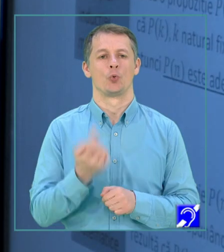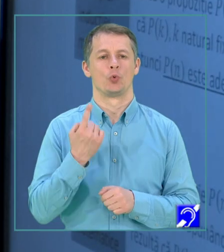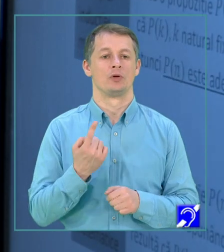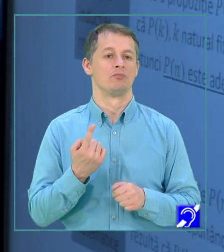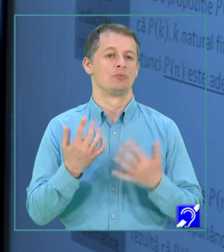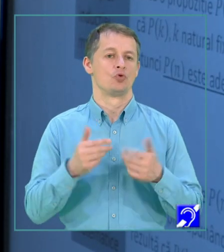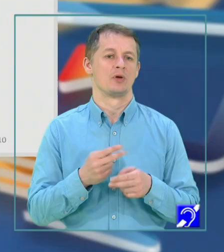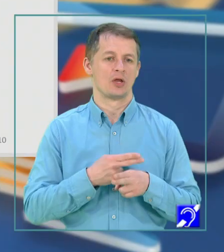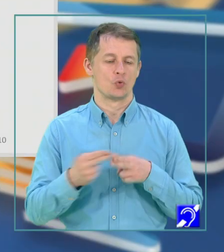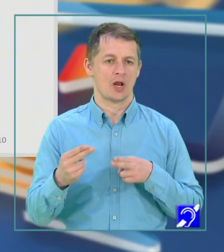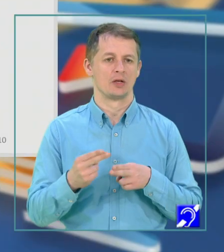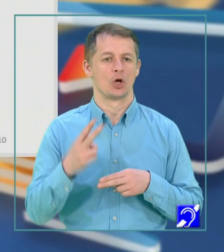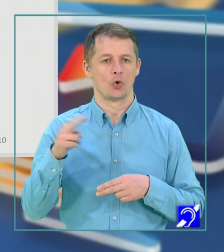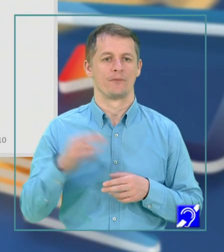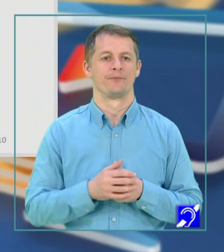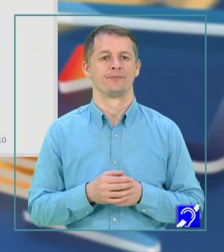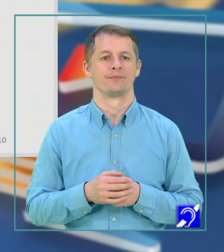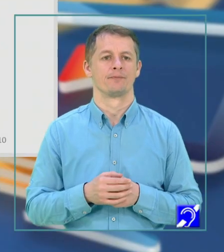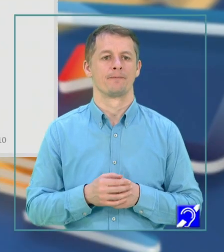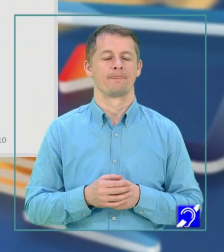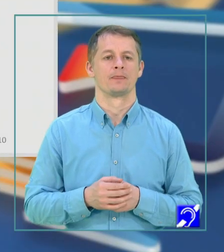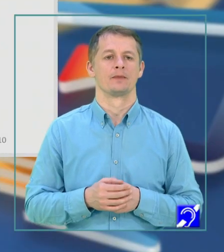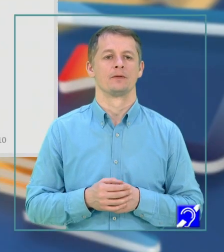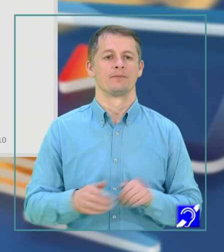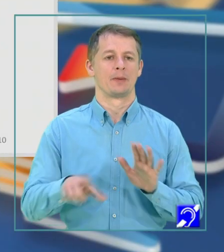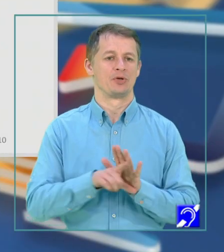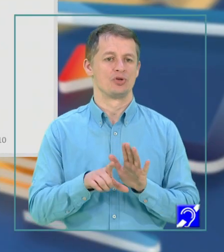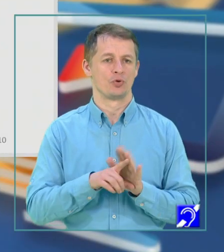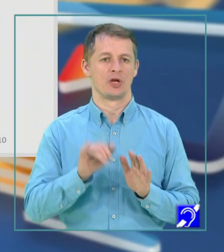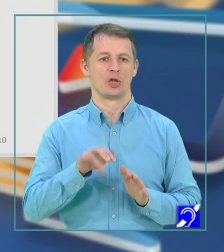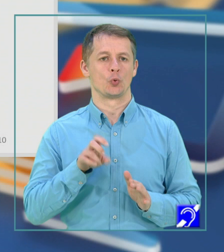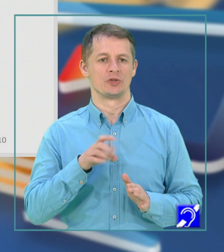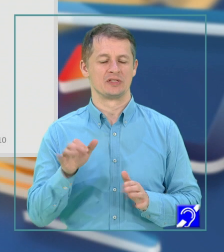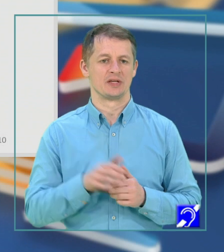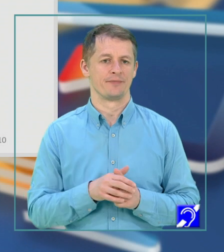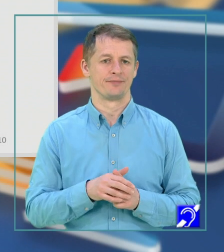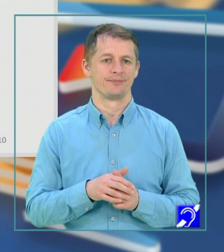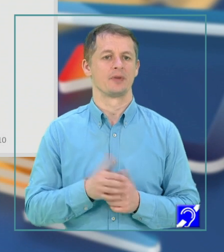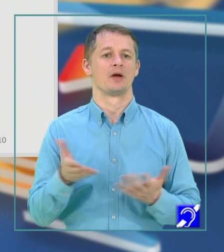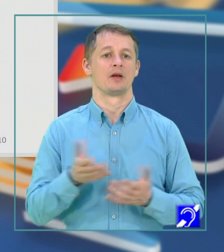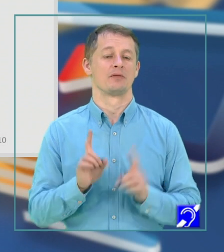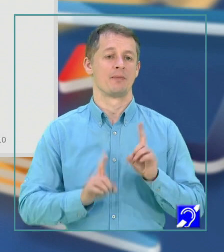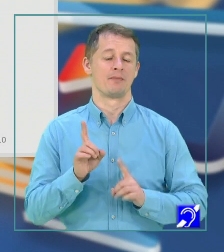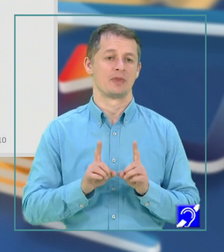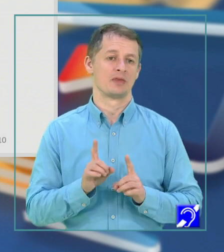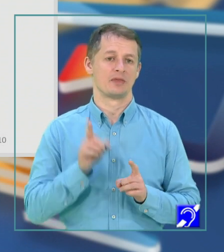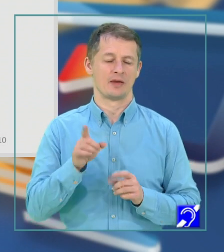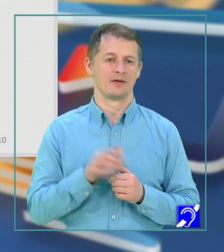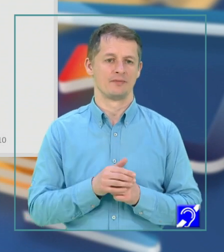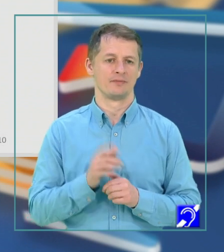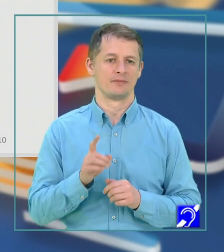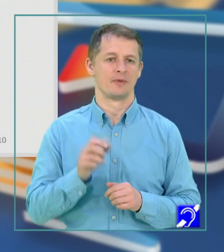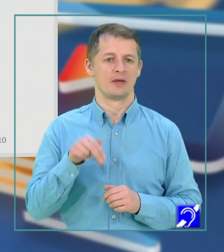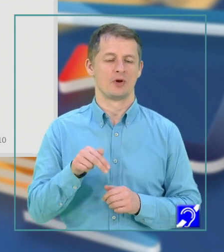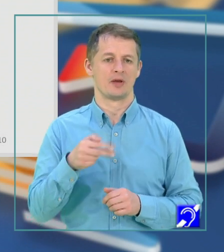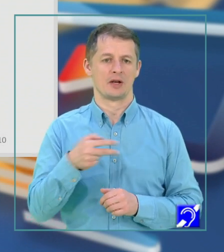dat încolo. Principiul inducției, dacă o propoziție P de N, care depinde de numărul natural N, este adevărată pentru N egal cu